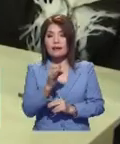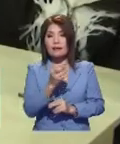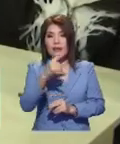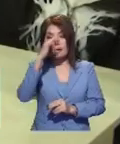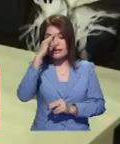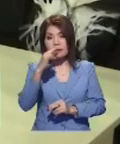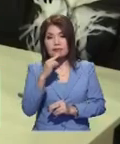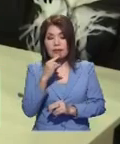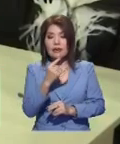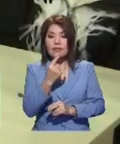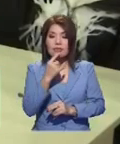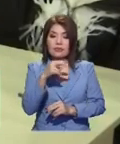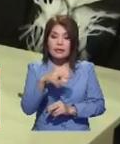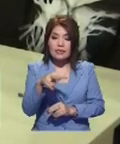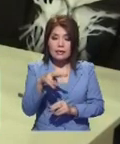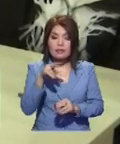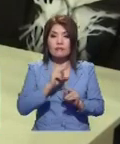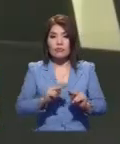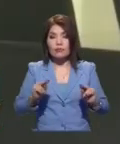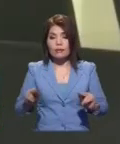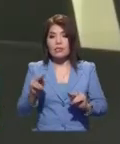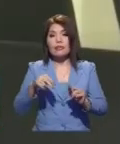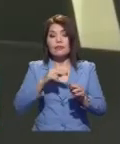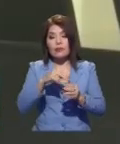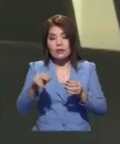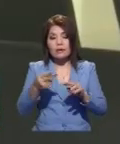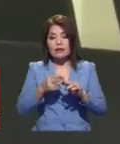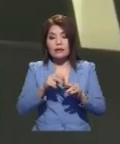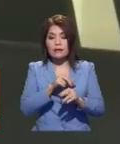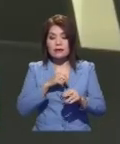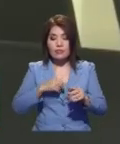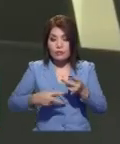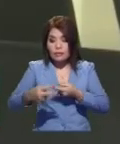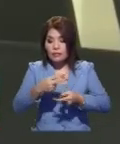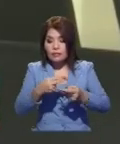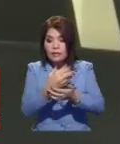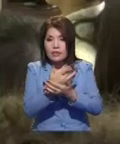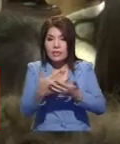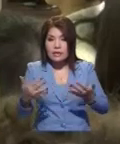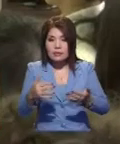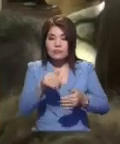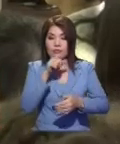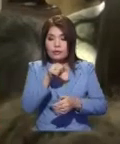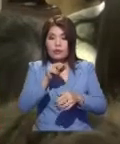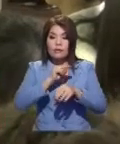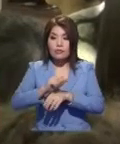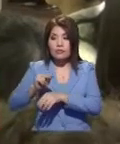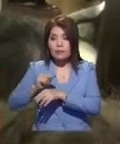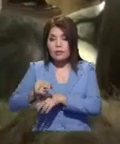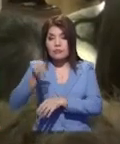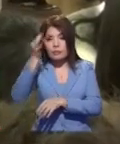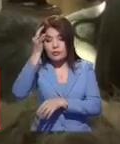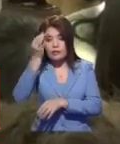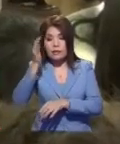әдебиеті пәнінің мұғалімі. Әу баста ақ бор мен тақтаның қолдан қиып дайындаған көрнекі құралдардың көмегімен оқушы оқытқаны әлі